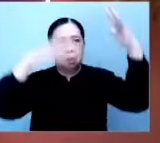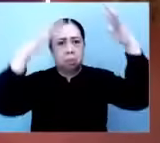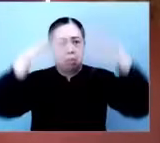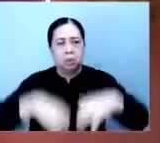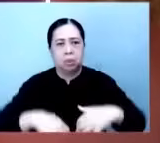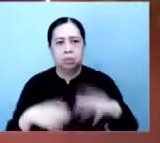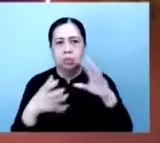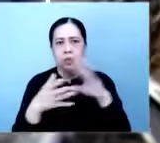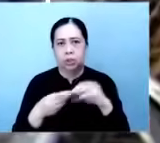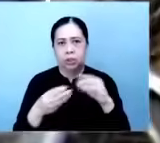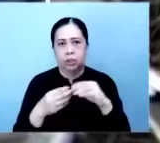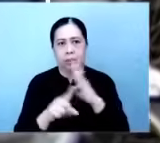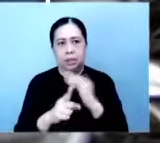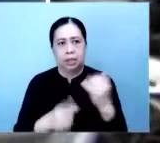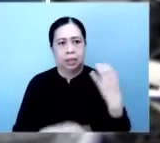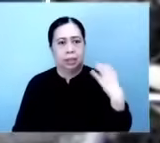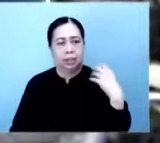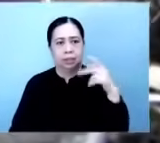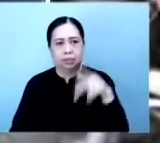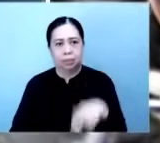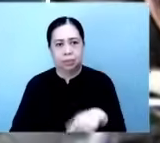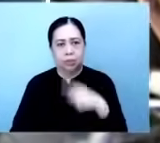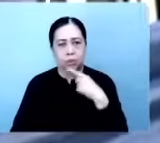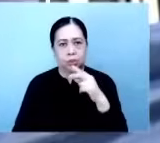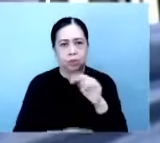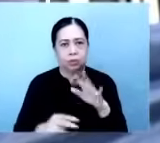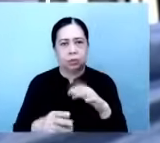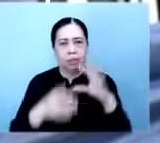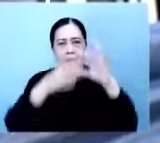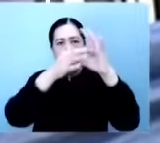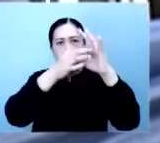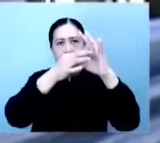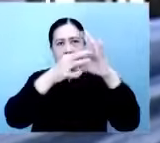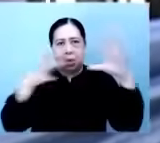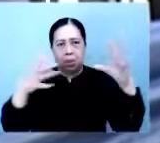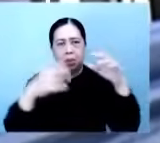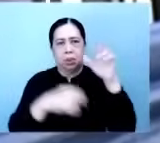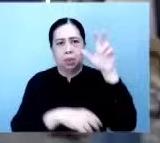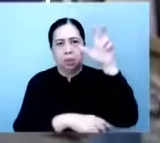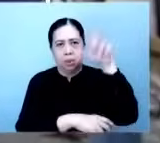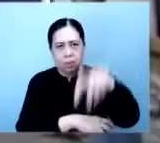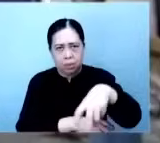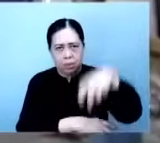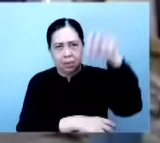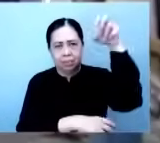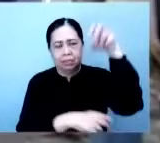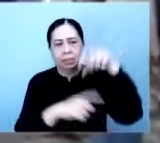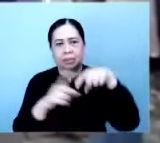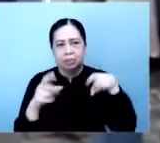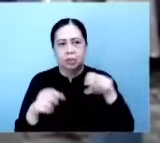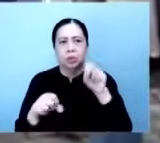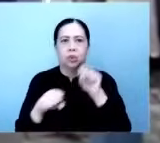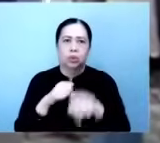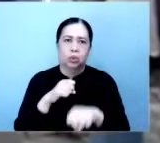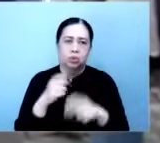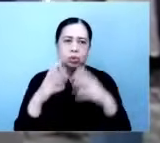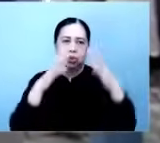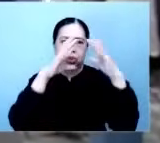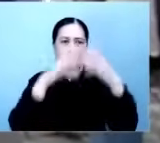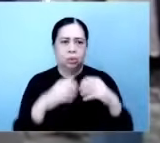ng barangay chairman sa News 5, napigtas ang kable ng crane sa naturang construction site kaya bumagsak ang